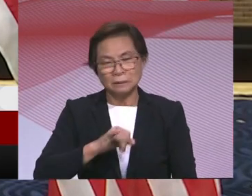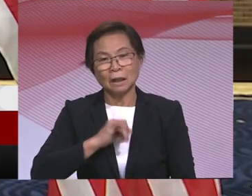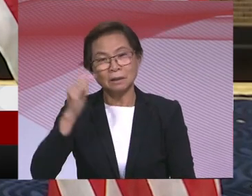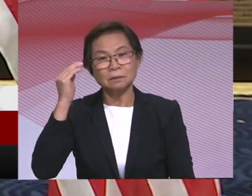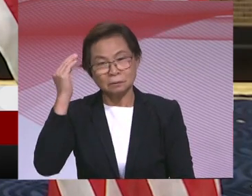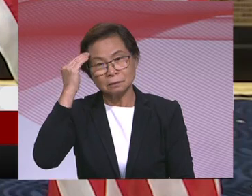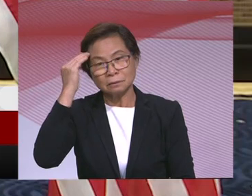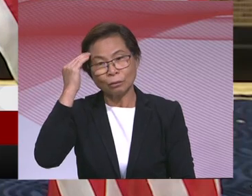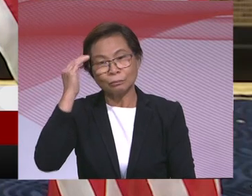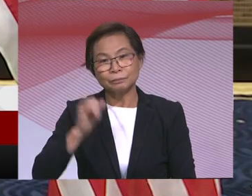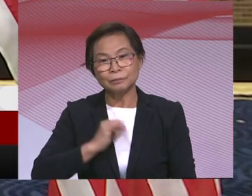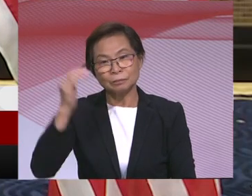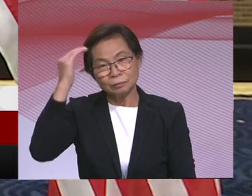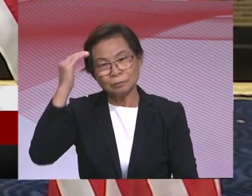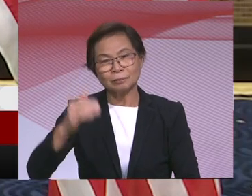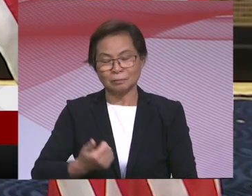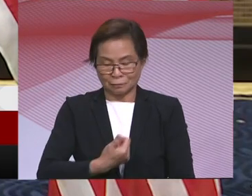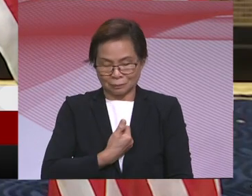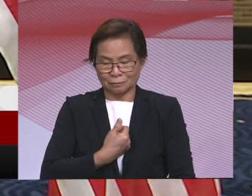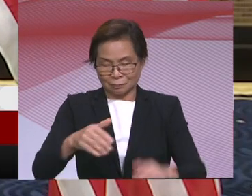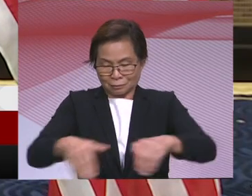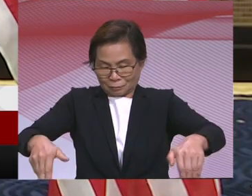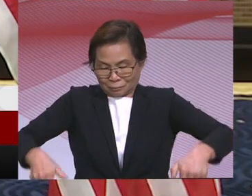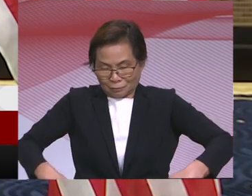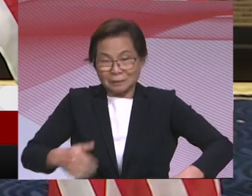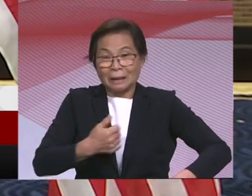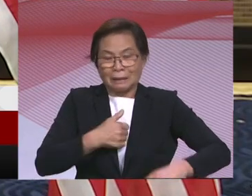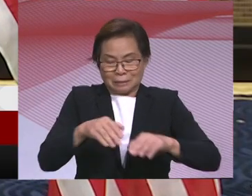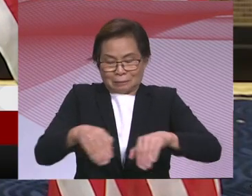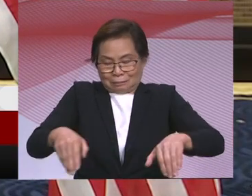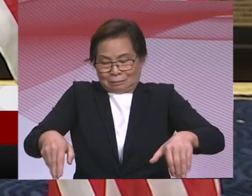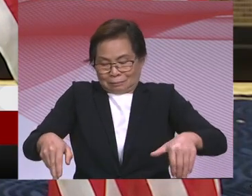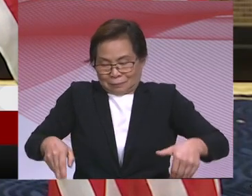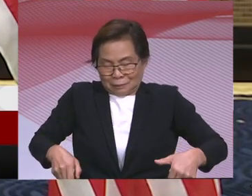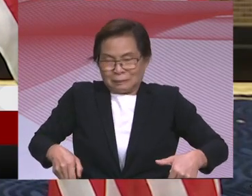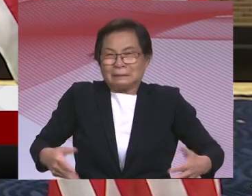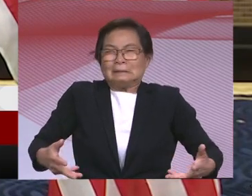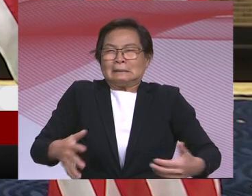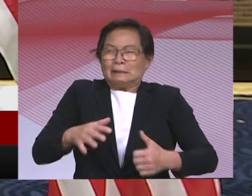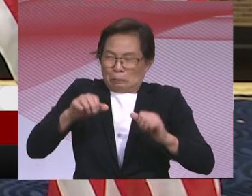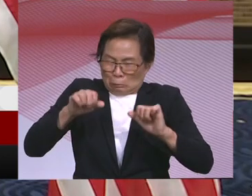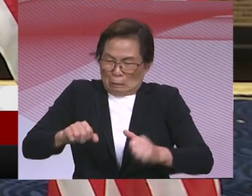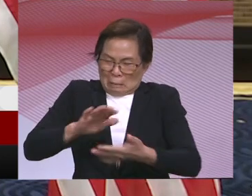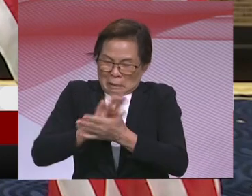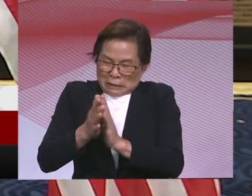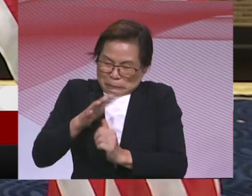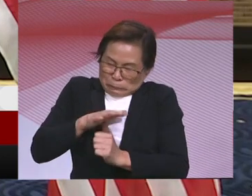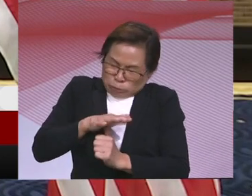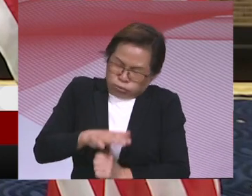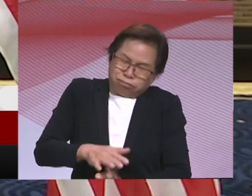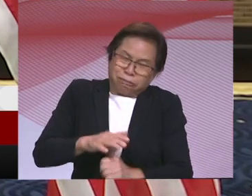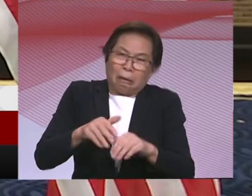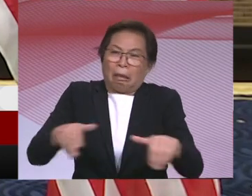sudah bahwa pengasingan diri untuk satu tempoh yang lama ni boleh memberikan tekanan ataupun